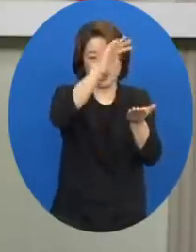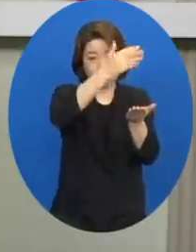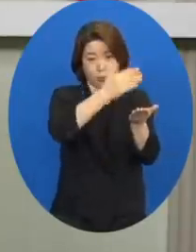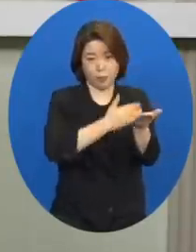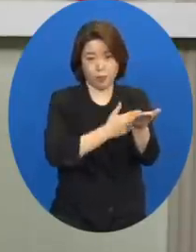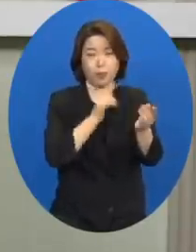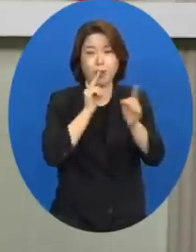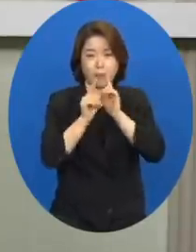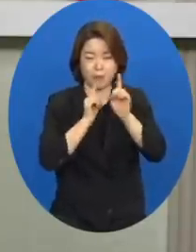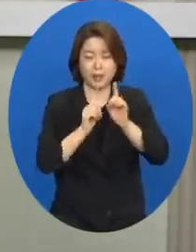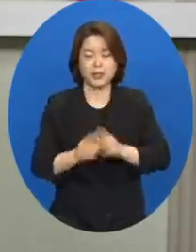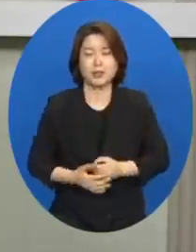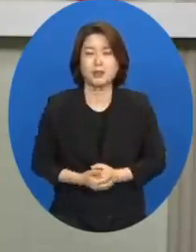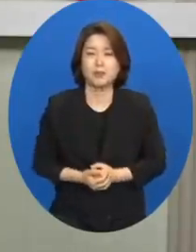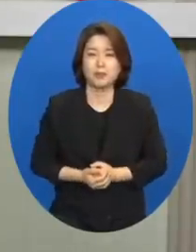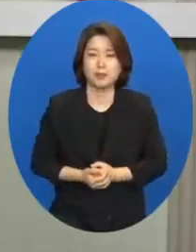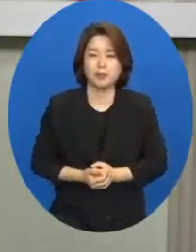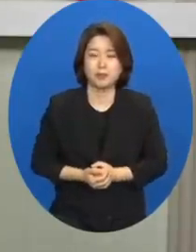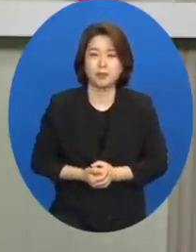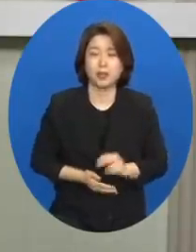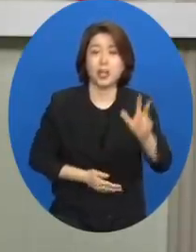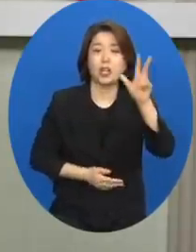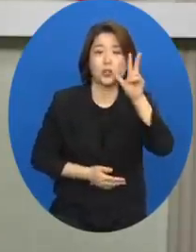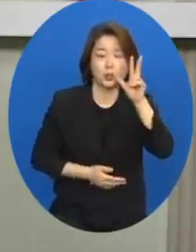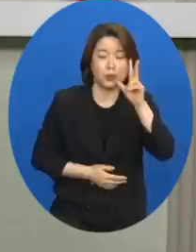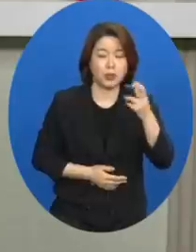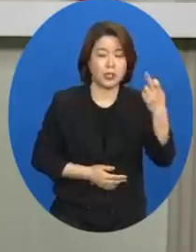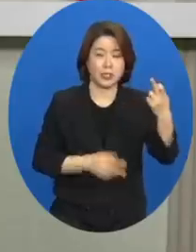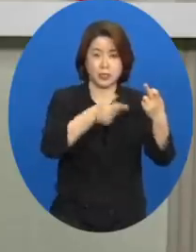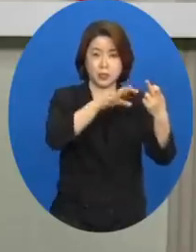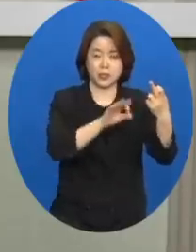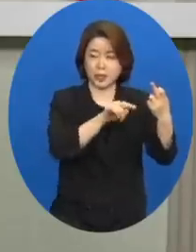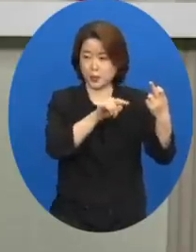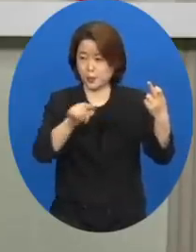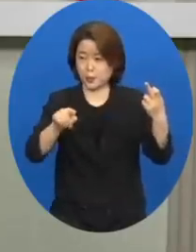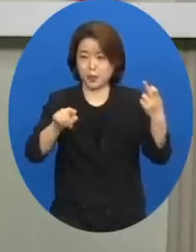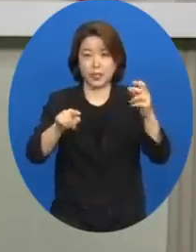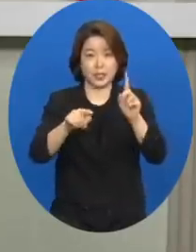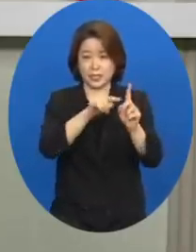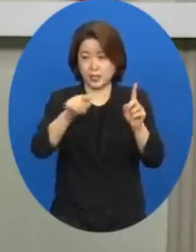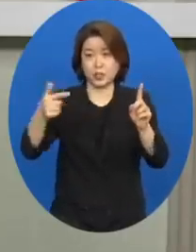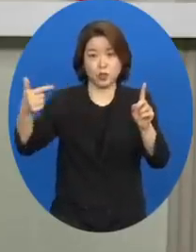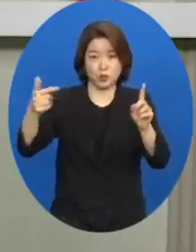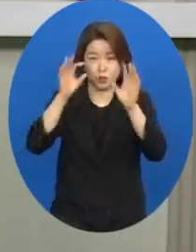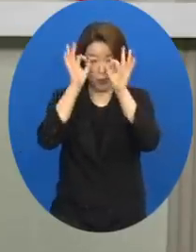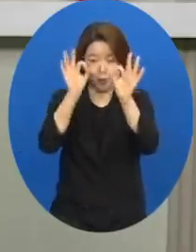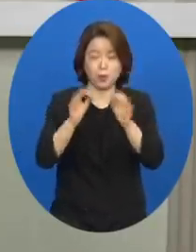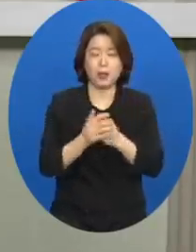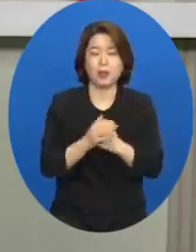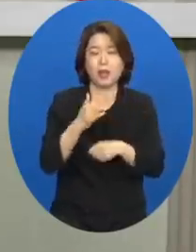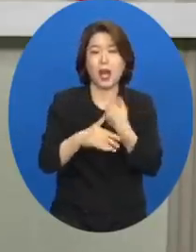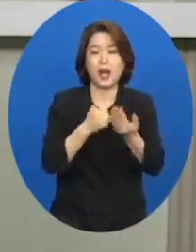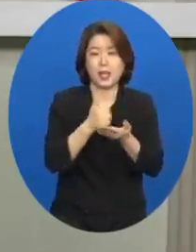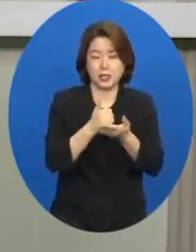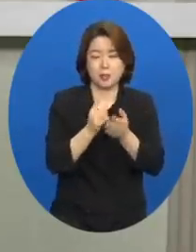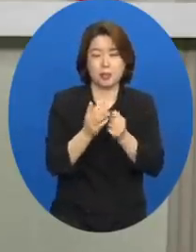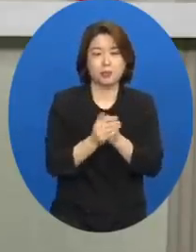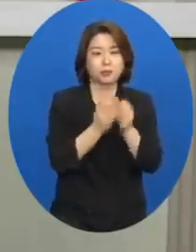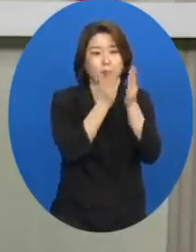말씀입니다 요소와 12장 1절 부터 6절에 보면 하나님께서 모세를 통하여